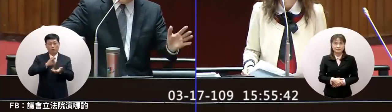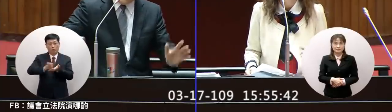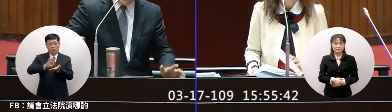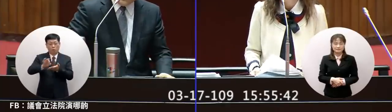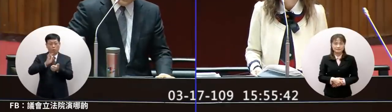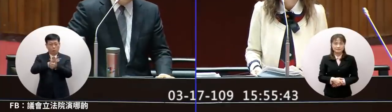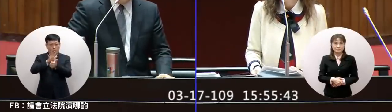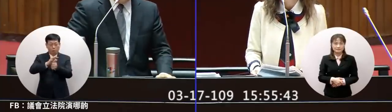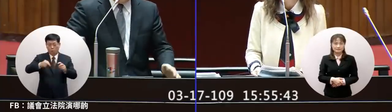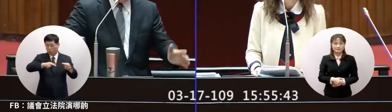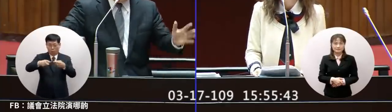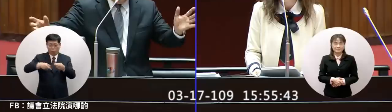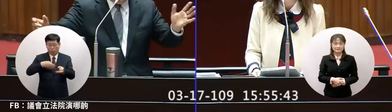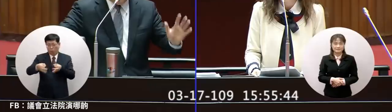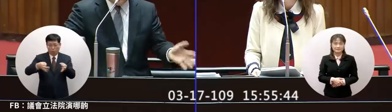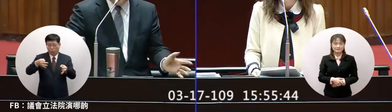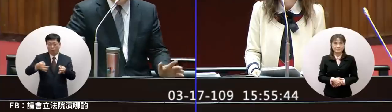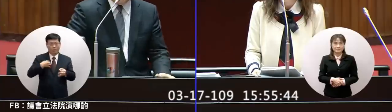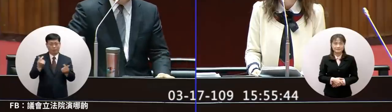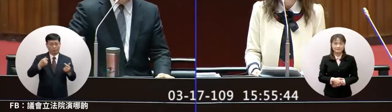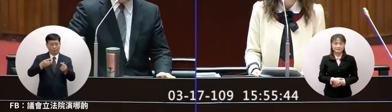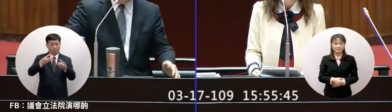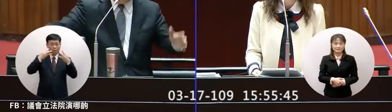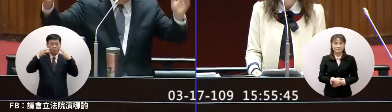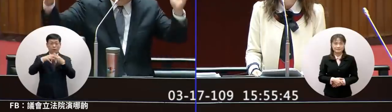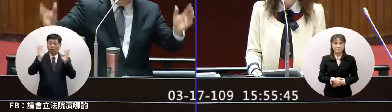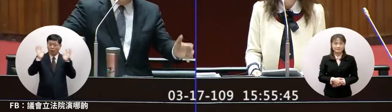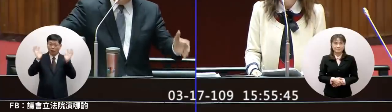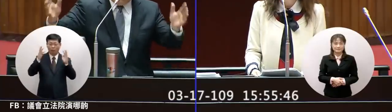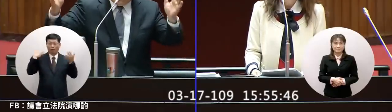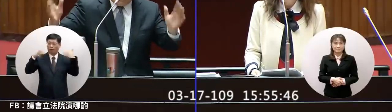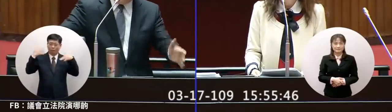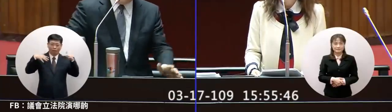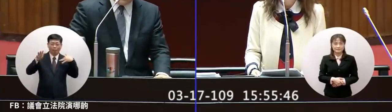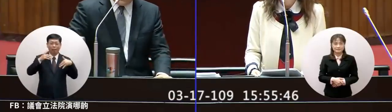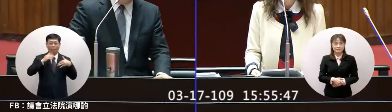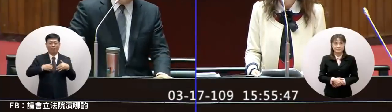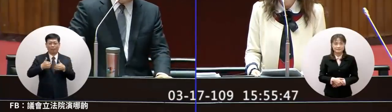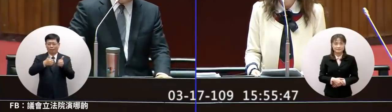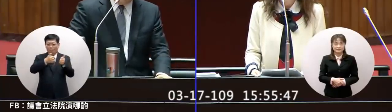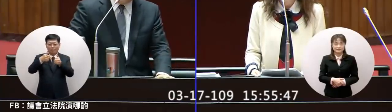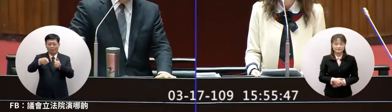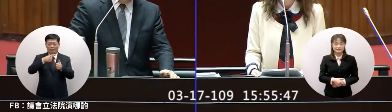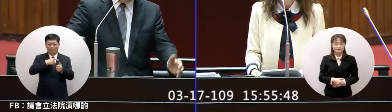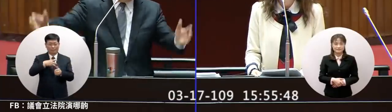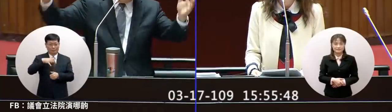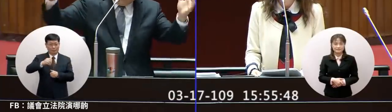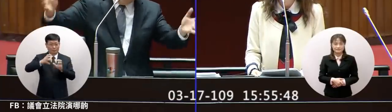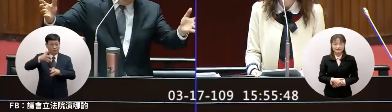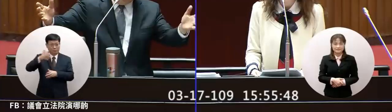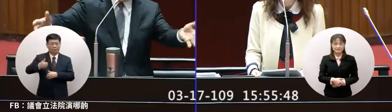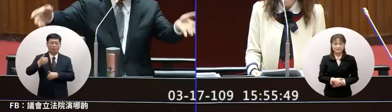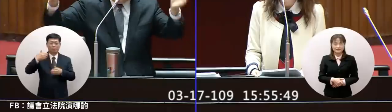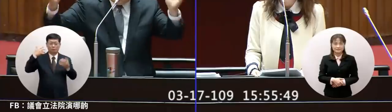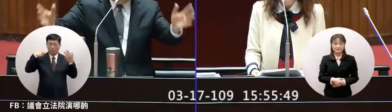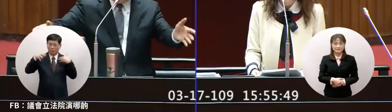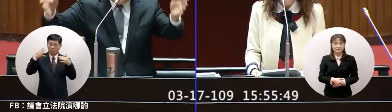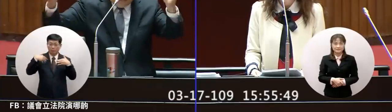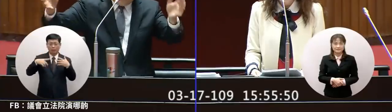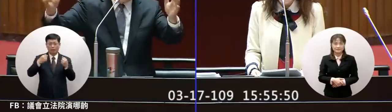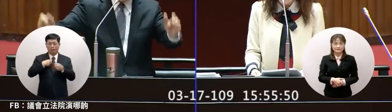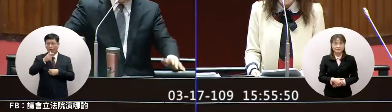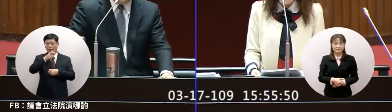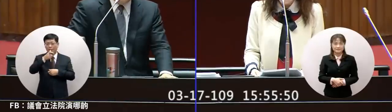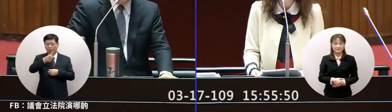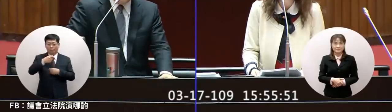共起足侪建设，啊，规定非洲的小朋友跳舞吼，啊，得甲多谢阿扁总统，啊，跳啊，一直